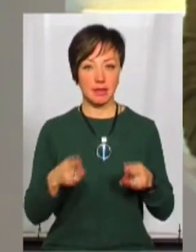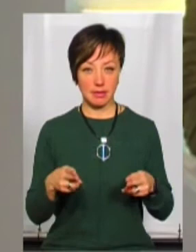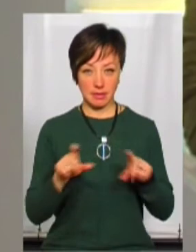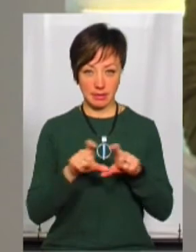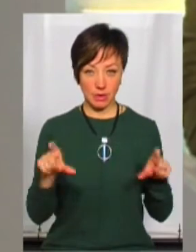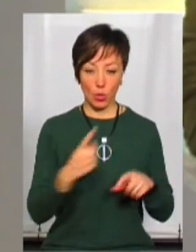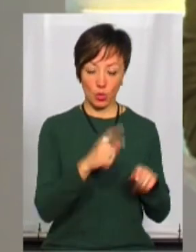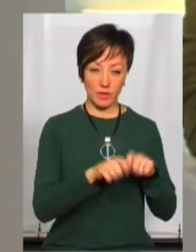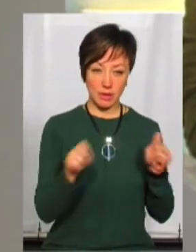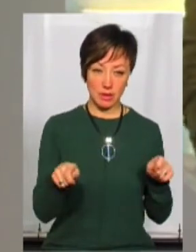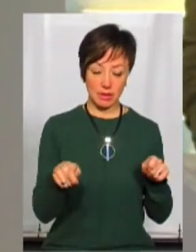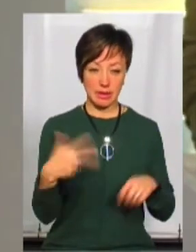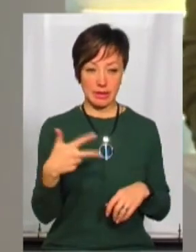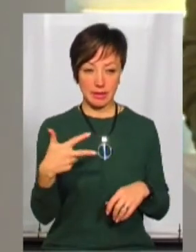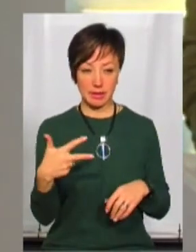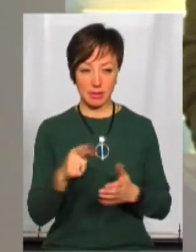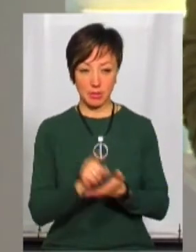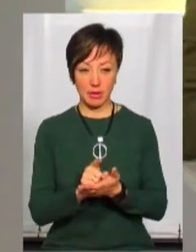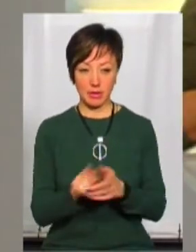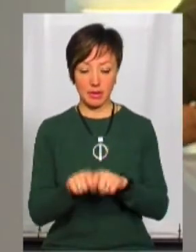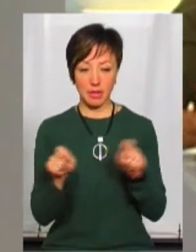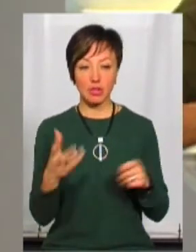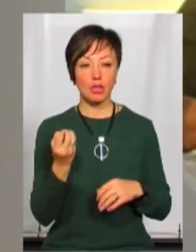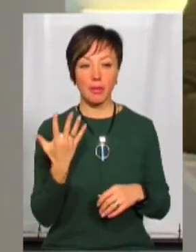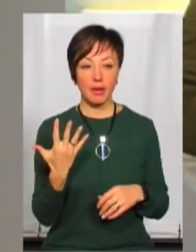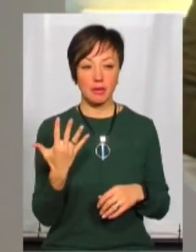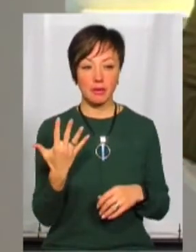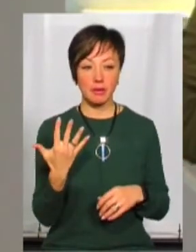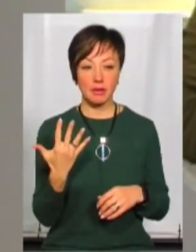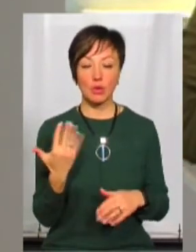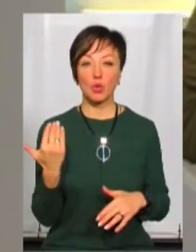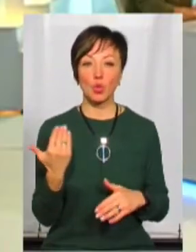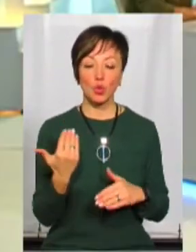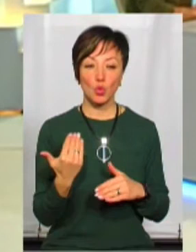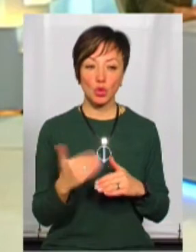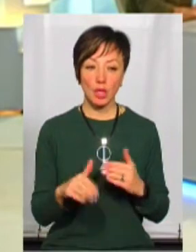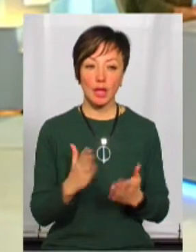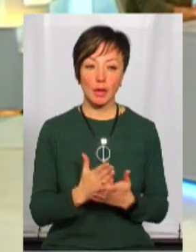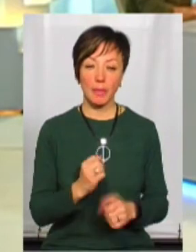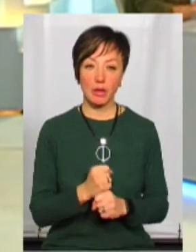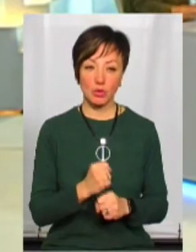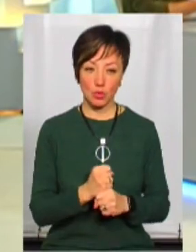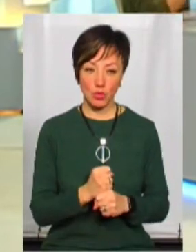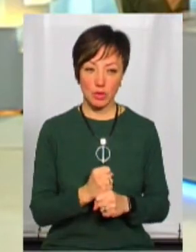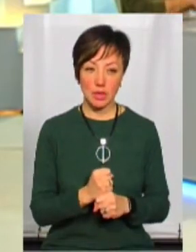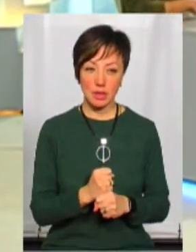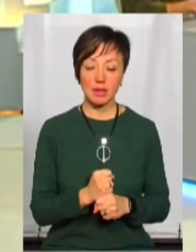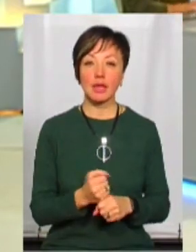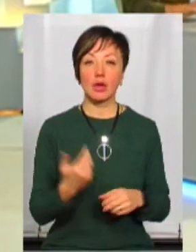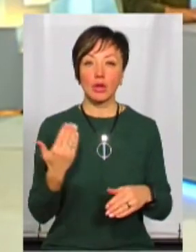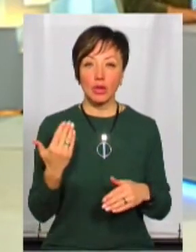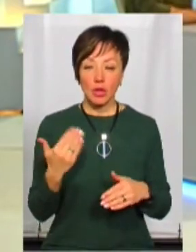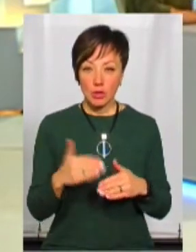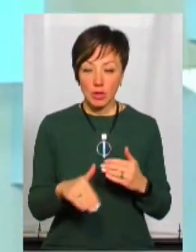Одну відкрили, так, тобто 30 має відкритись, а де ще 5? А вони вже є працюючими. А, це ці станції, так, які...